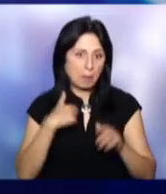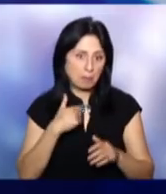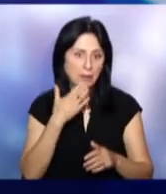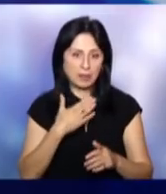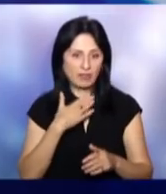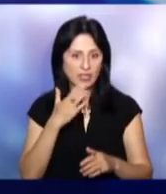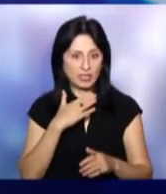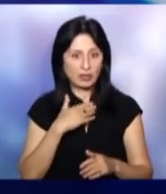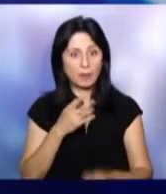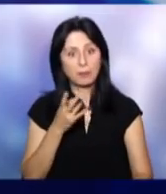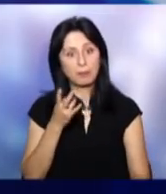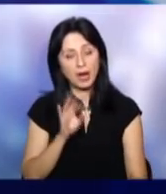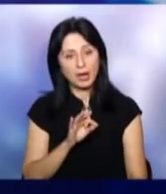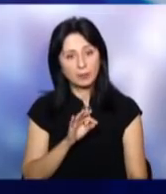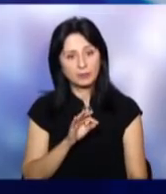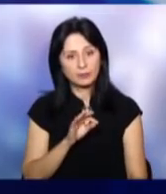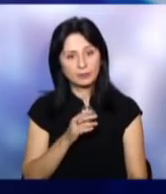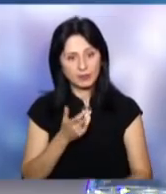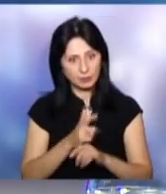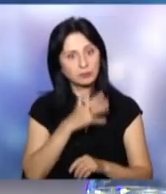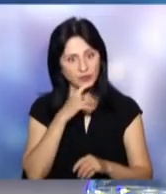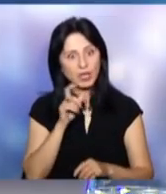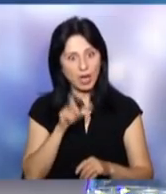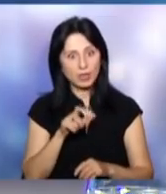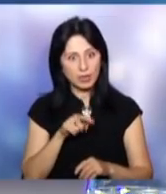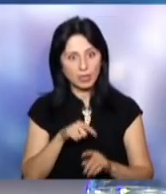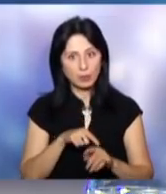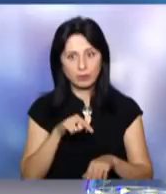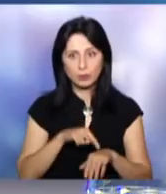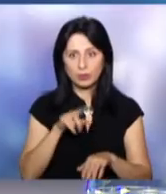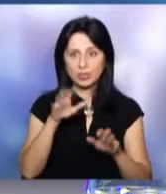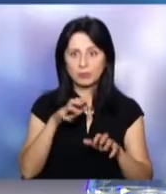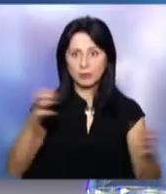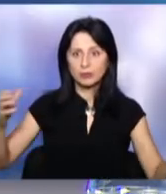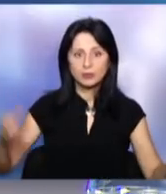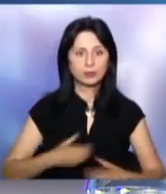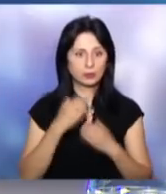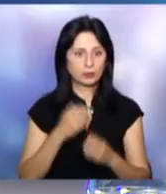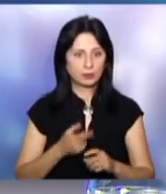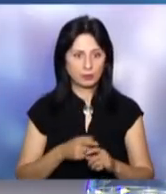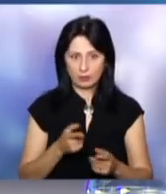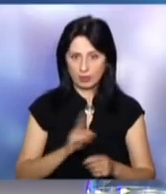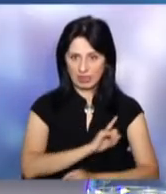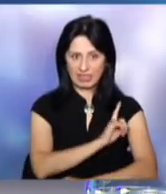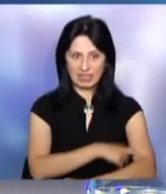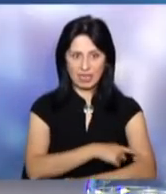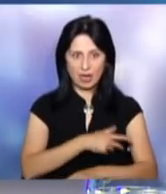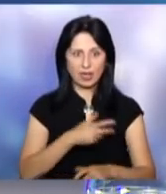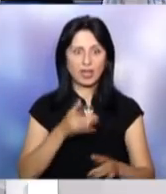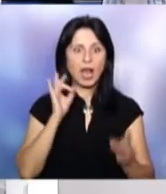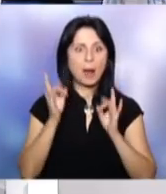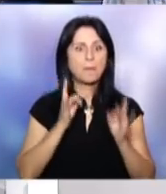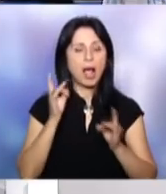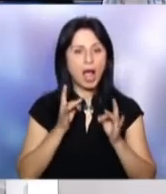მიყვარს წყალი. მაგრამ თუმცა უნდა ვაღიაროთ, რომ ძალიან ბევრ ადამიანს აქვს ფატალური განცდა, როდესაც ასეთი ძლიერი